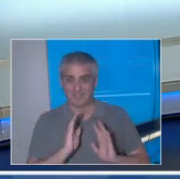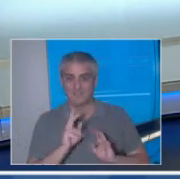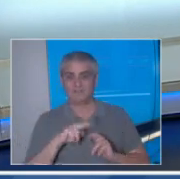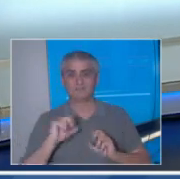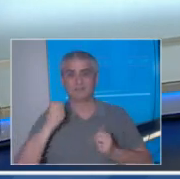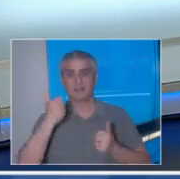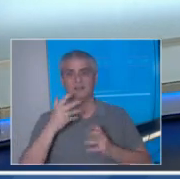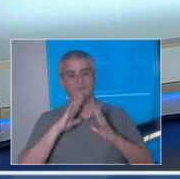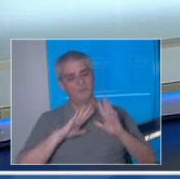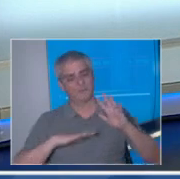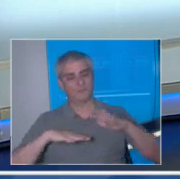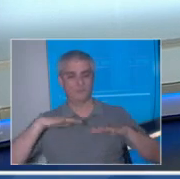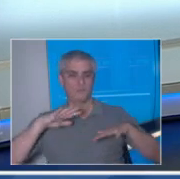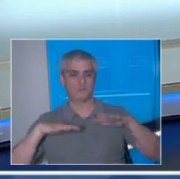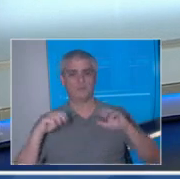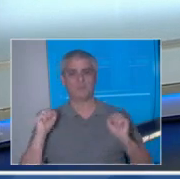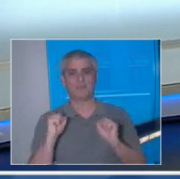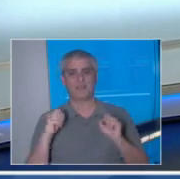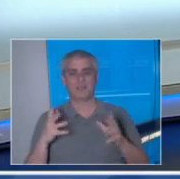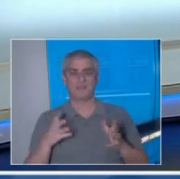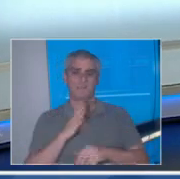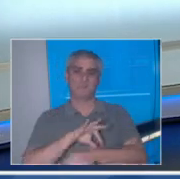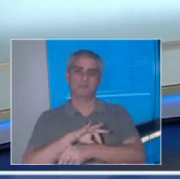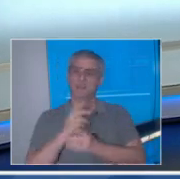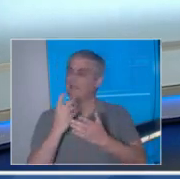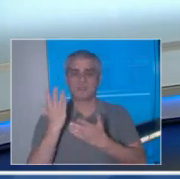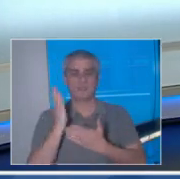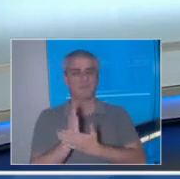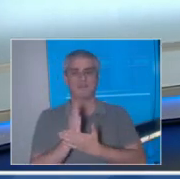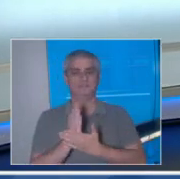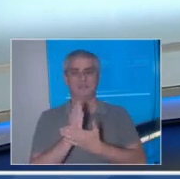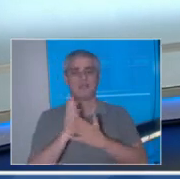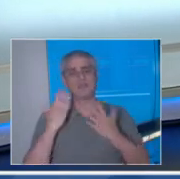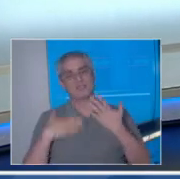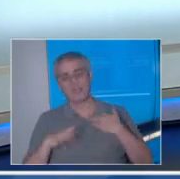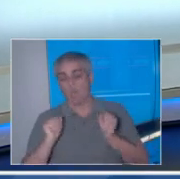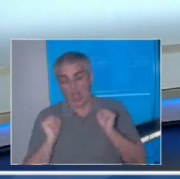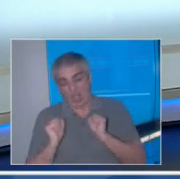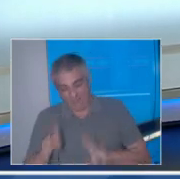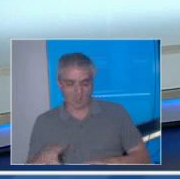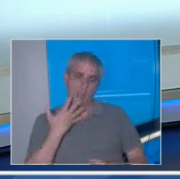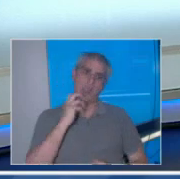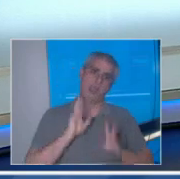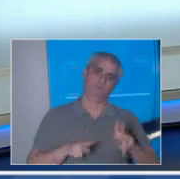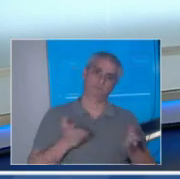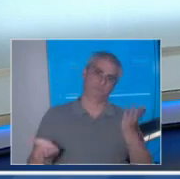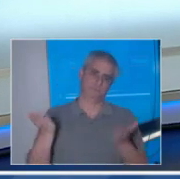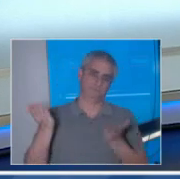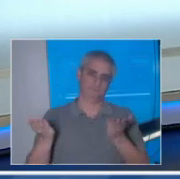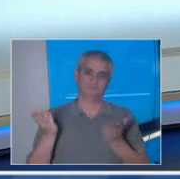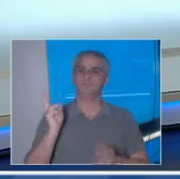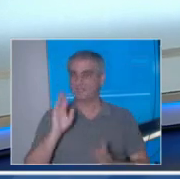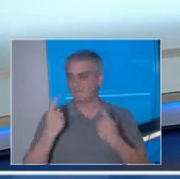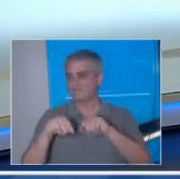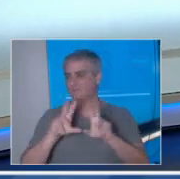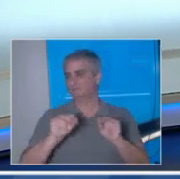ואז הוא מדליק, ואז זה נהיה מקרר בשר. תלוי איפה זה, אין באולפן נעים, יש או קר מאוד או חם מאוד. קר גם